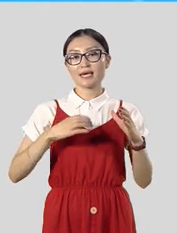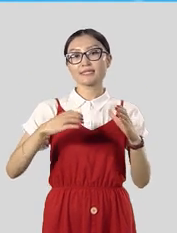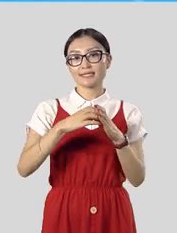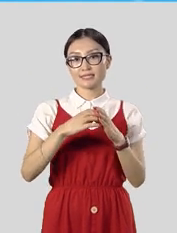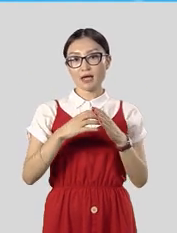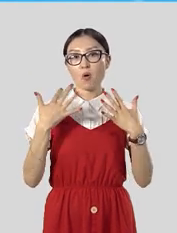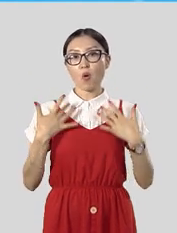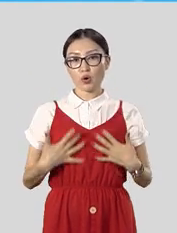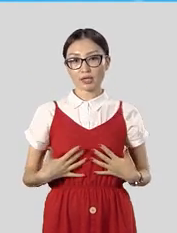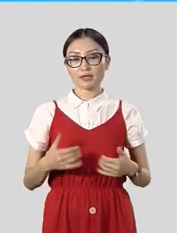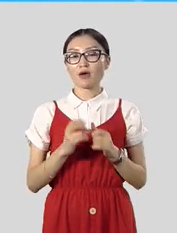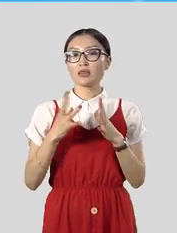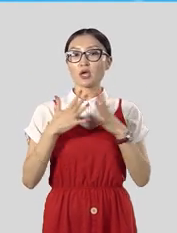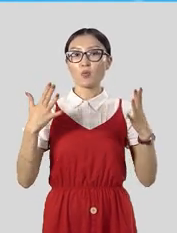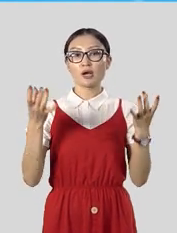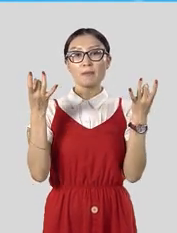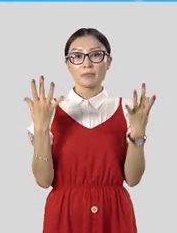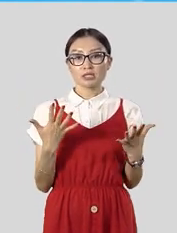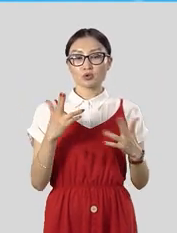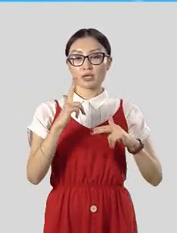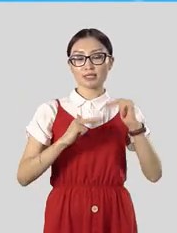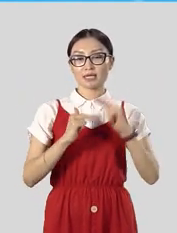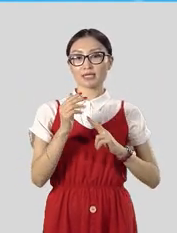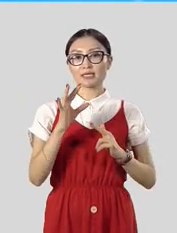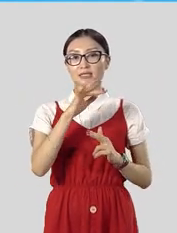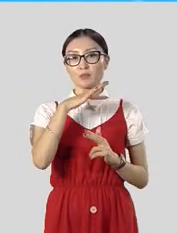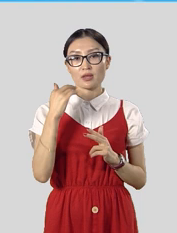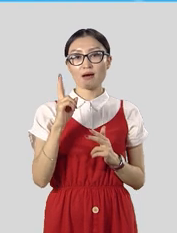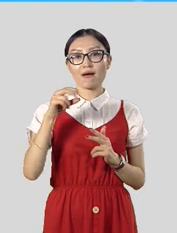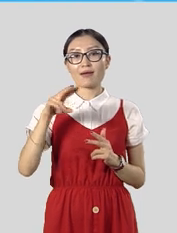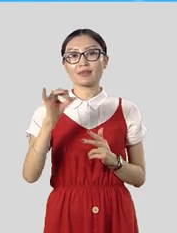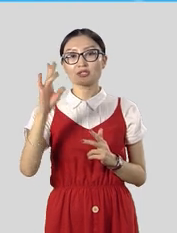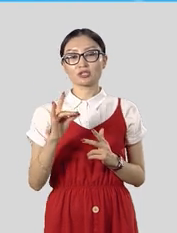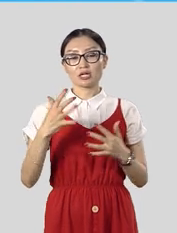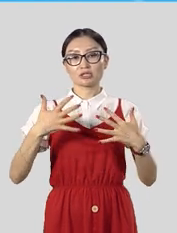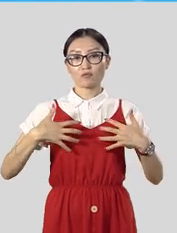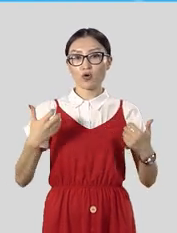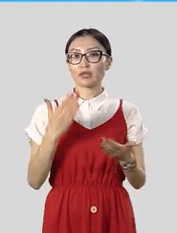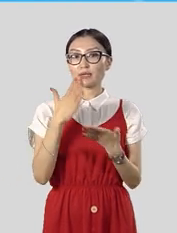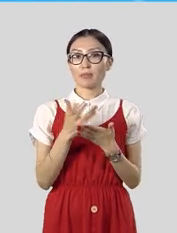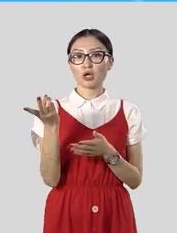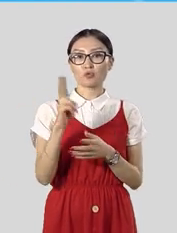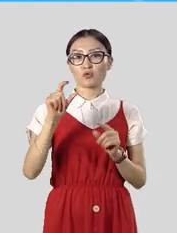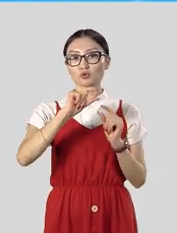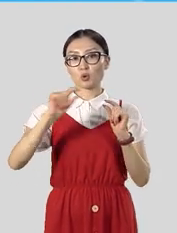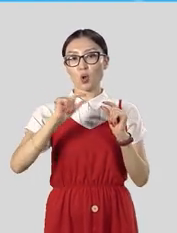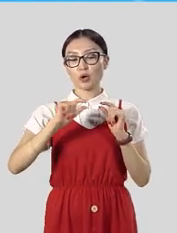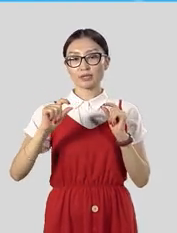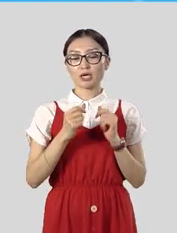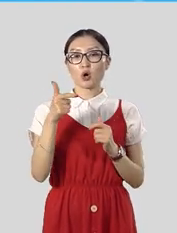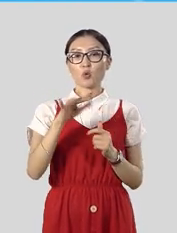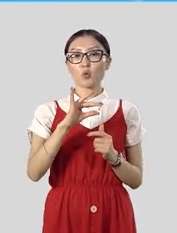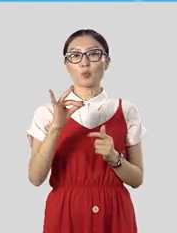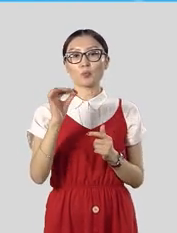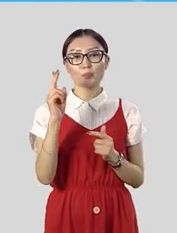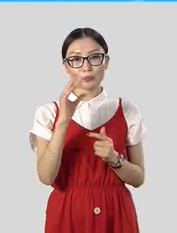органов. Наиболее простое строение из многоклеточных животных имеют двуслойные животные губки